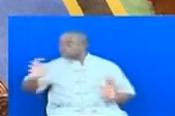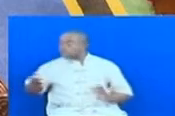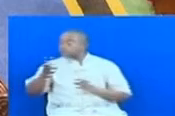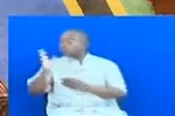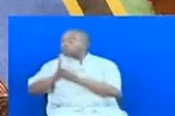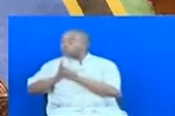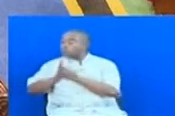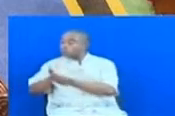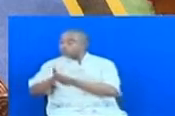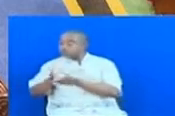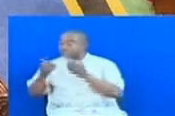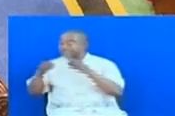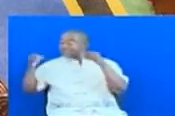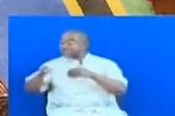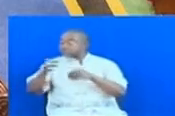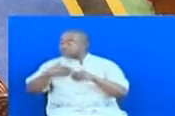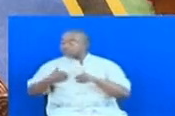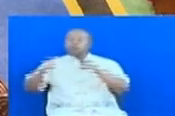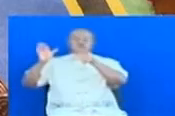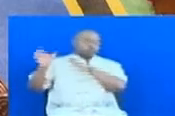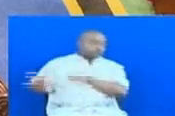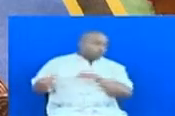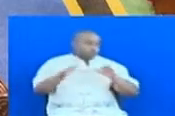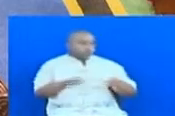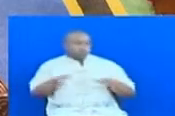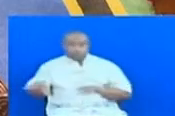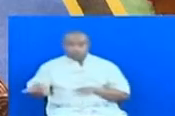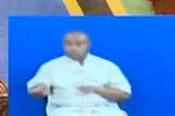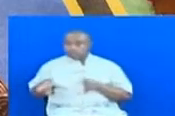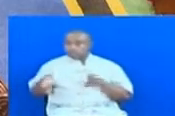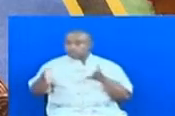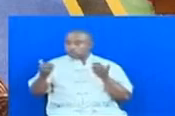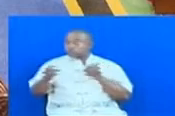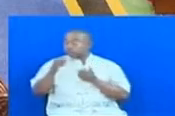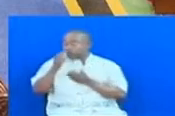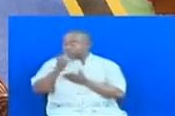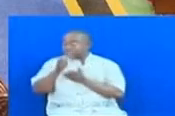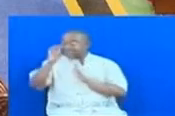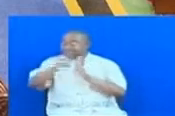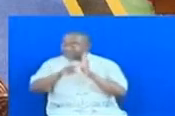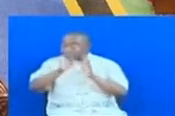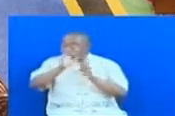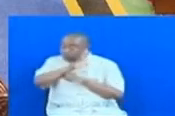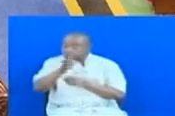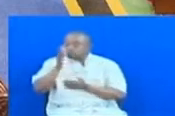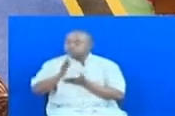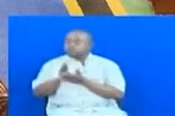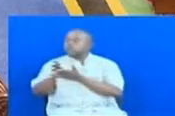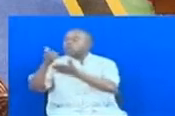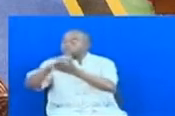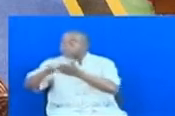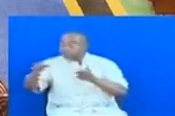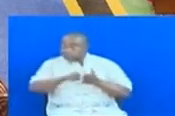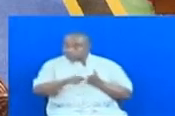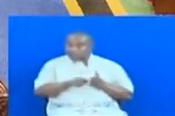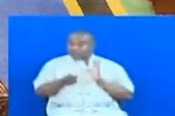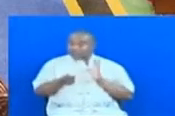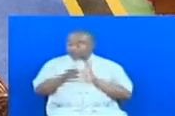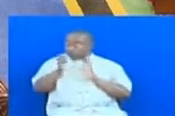na hivi sasa timu yangu inahangaika jinsi gani kufanya posho hizo zote ziweze kulipwa. Kama mtu